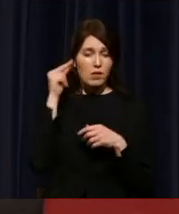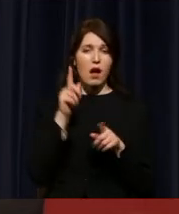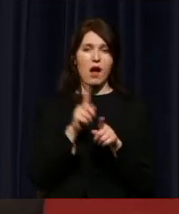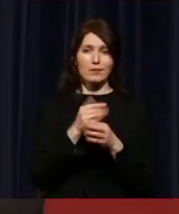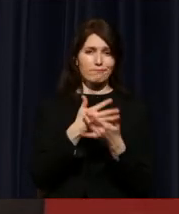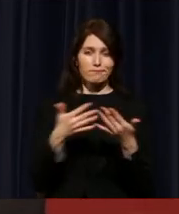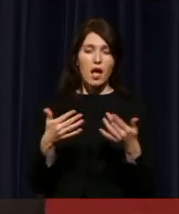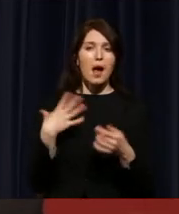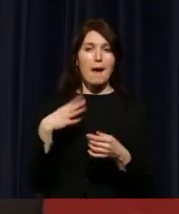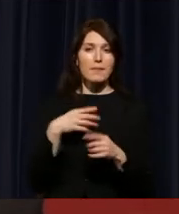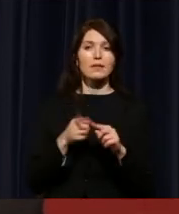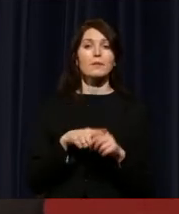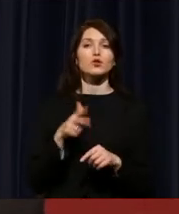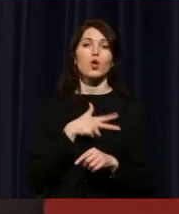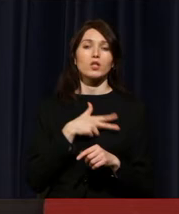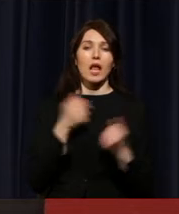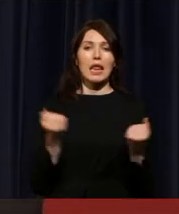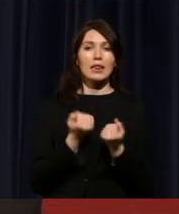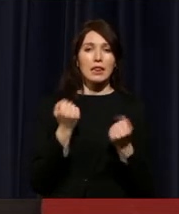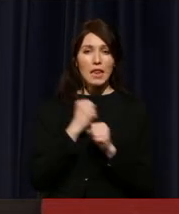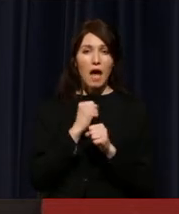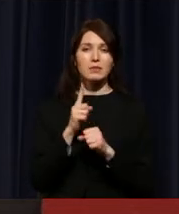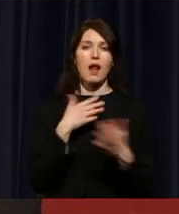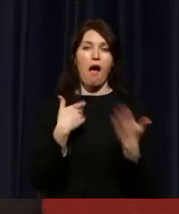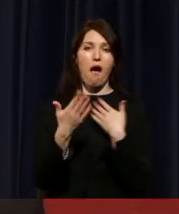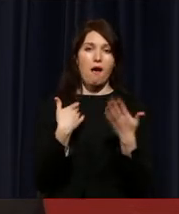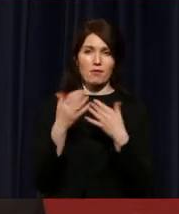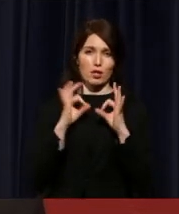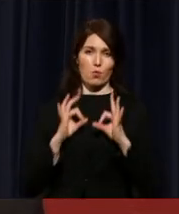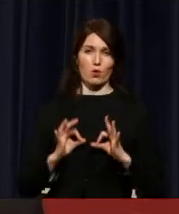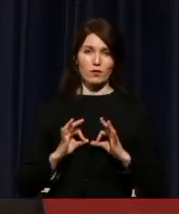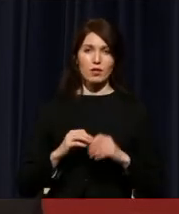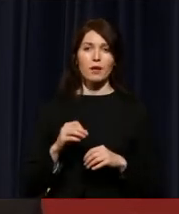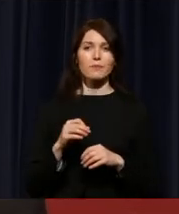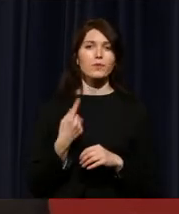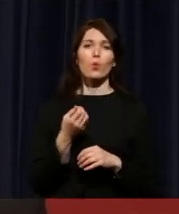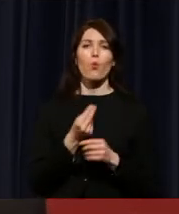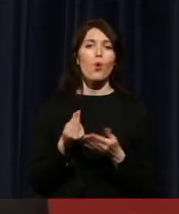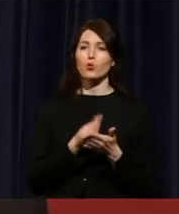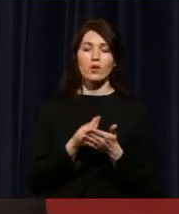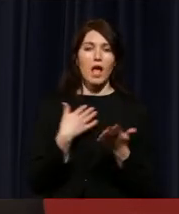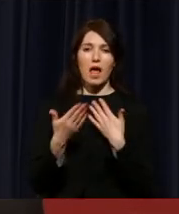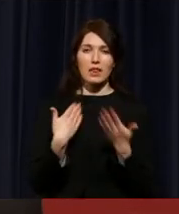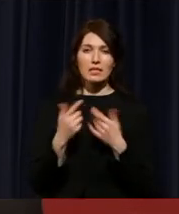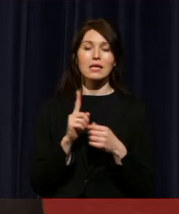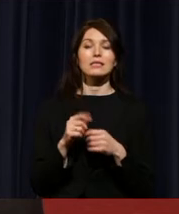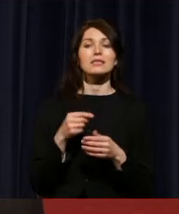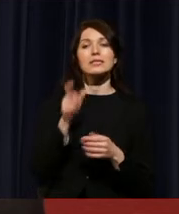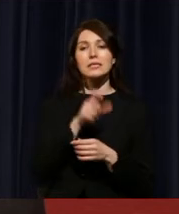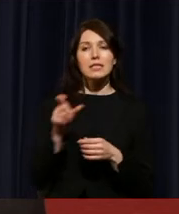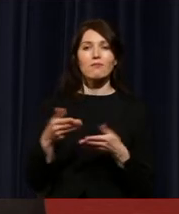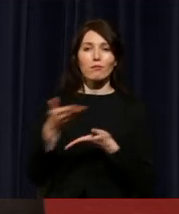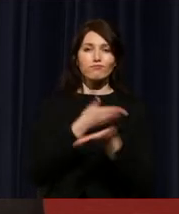ka sociālais darbs ir attiecība profesija. Sociālai, ko tas nozīmē attiecība? Tas ir cilvēka